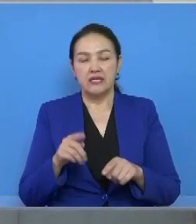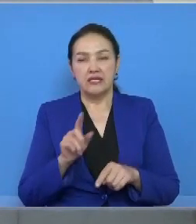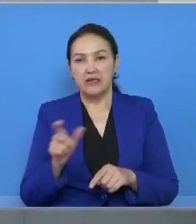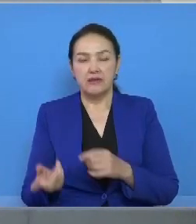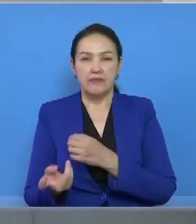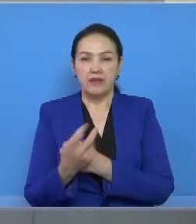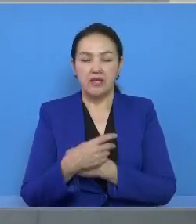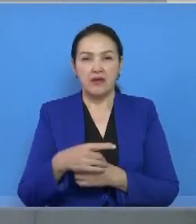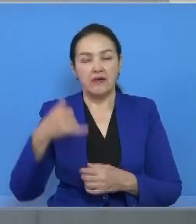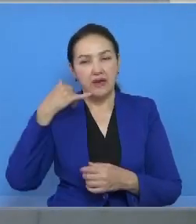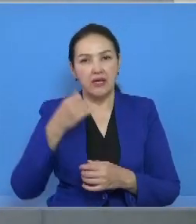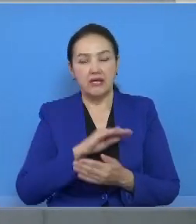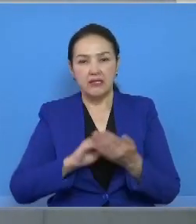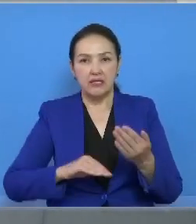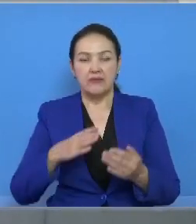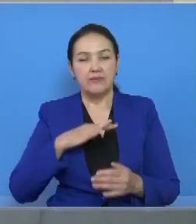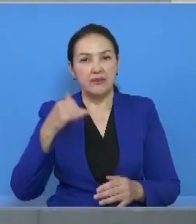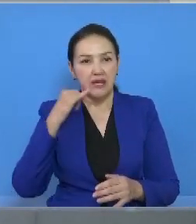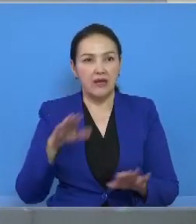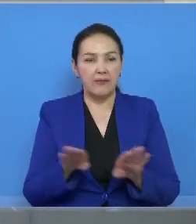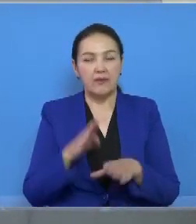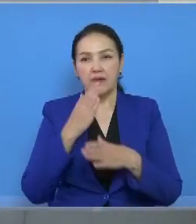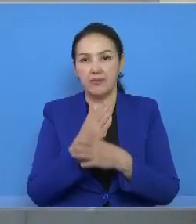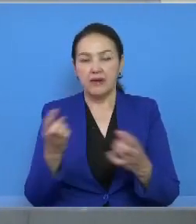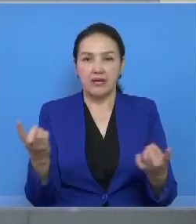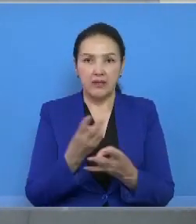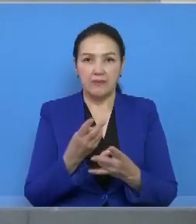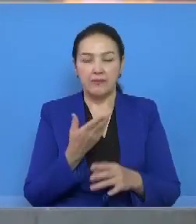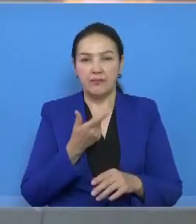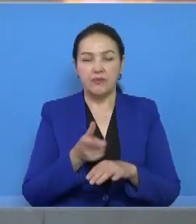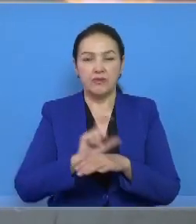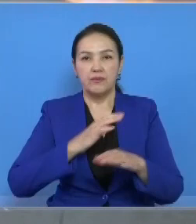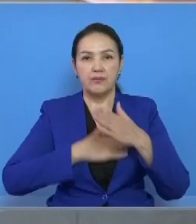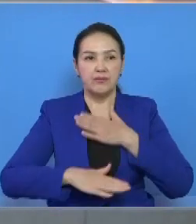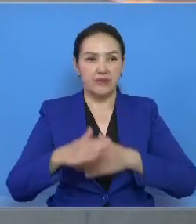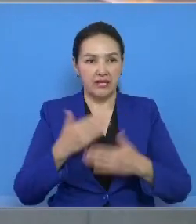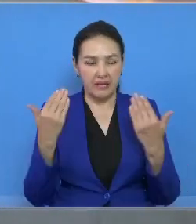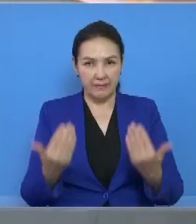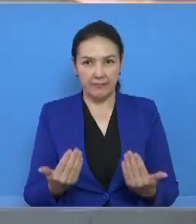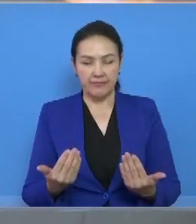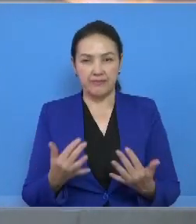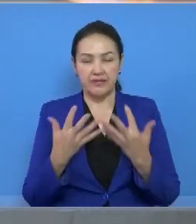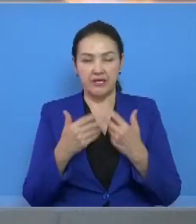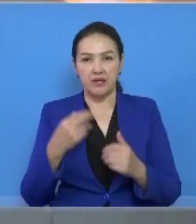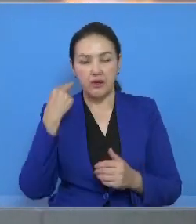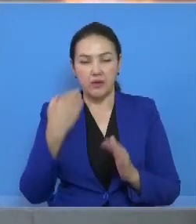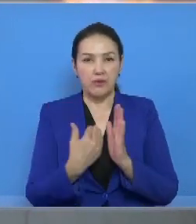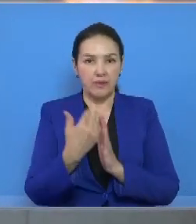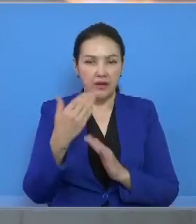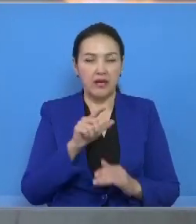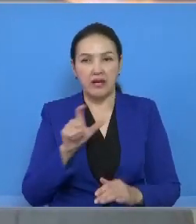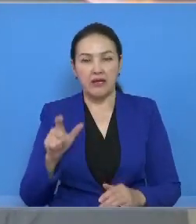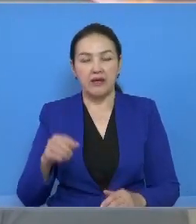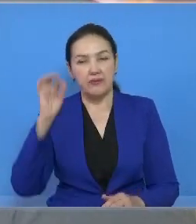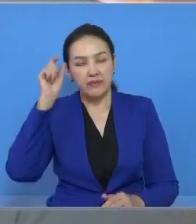WhatsApp арқылы жазып, звондап тұрады ғой, осындай көмек керек деп. Мен оған өте қуанамын. Бізде қазір саны да сапасы да өсіп жатыр.